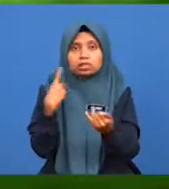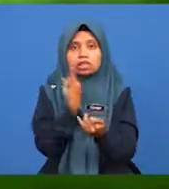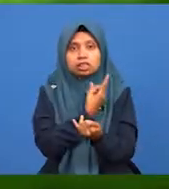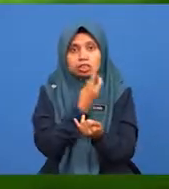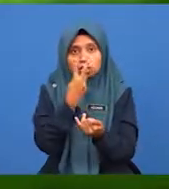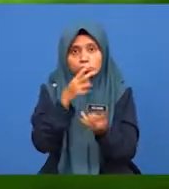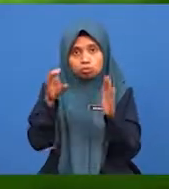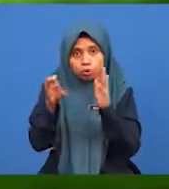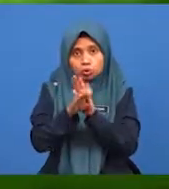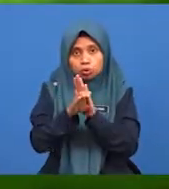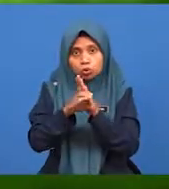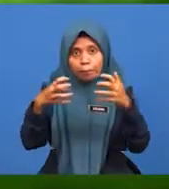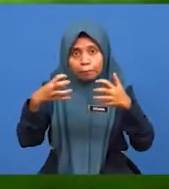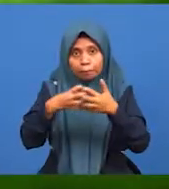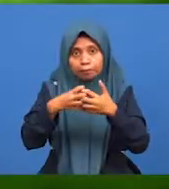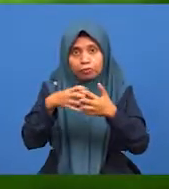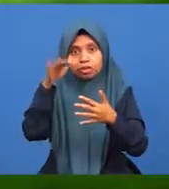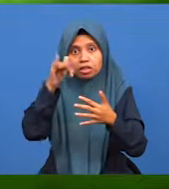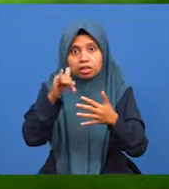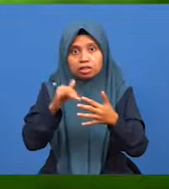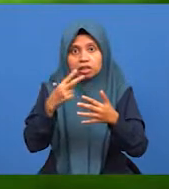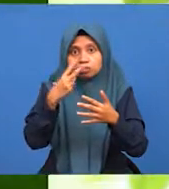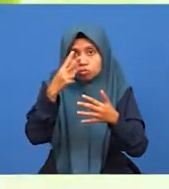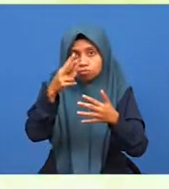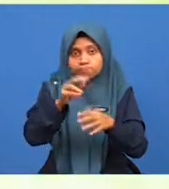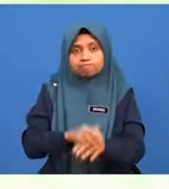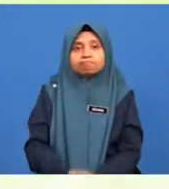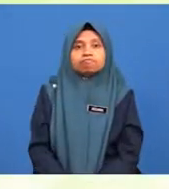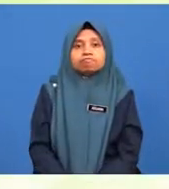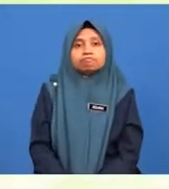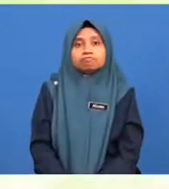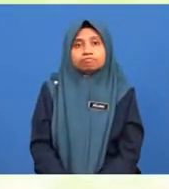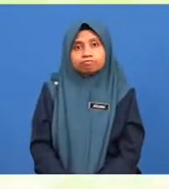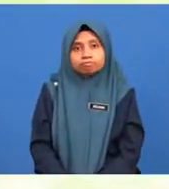lihat contoh penjodoh bilangan yang dipaparkan.